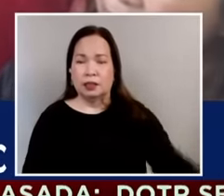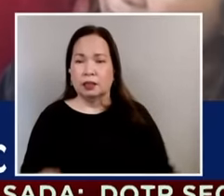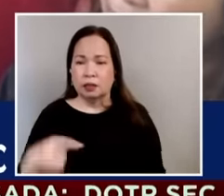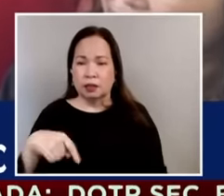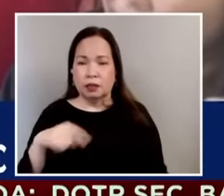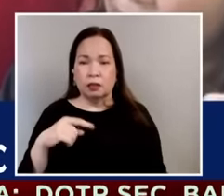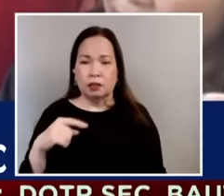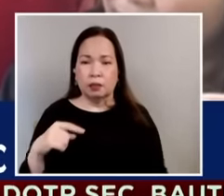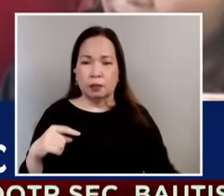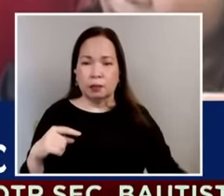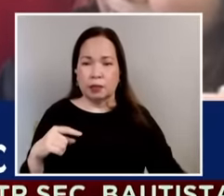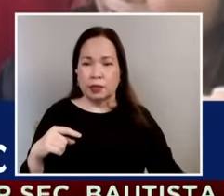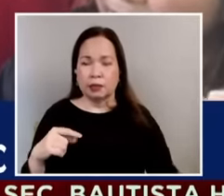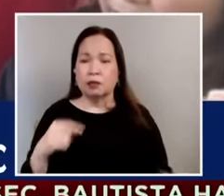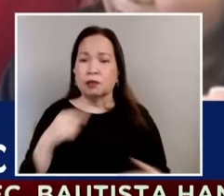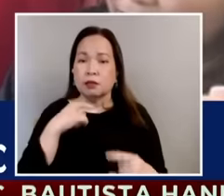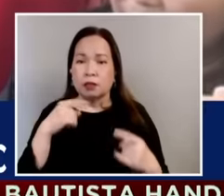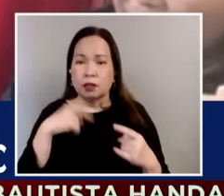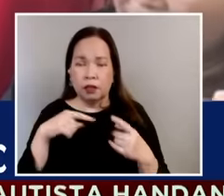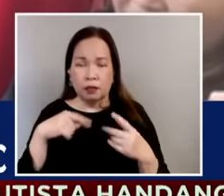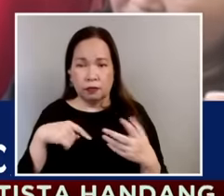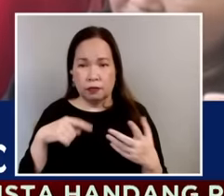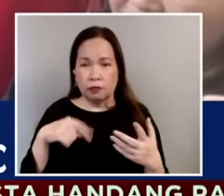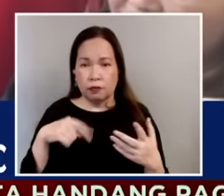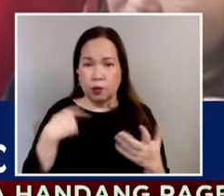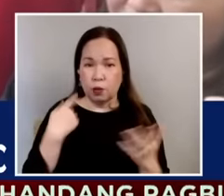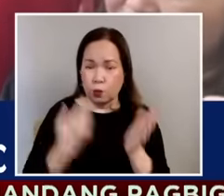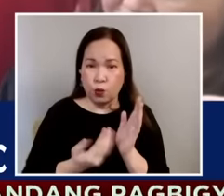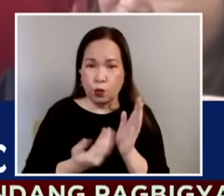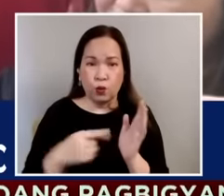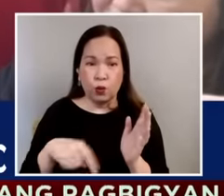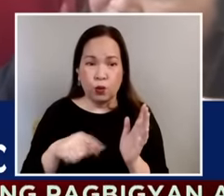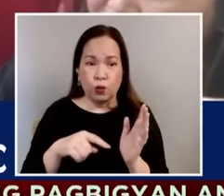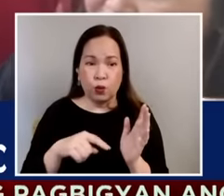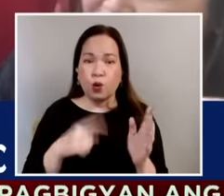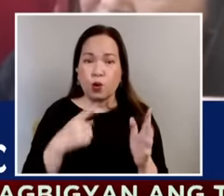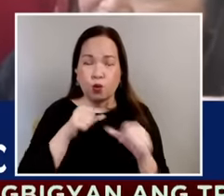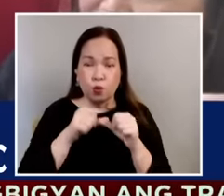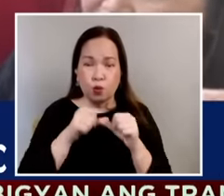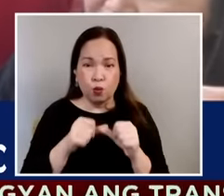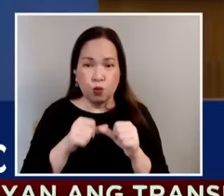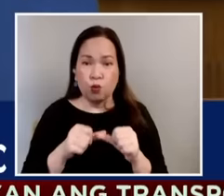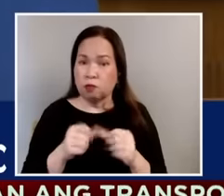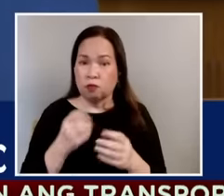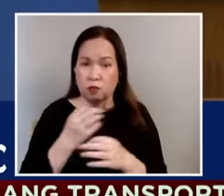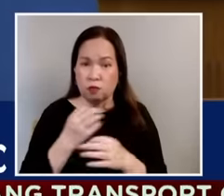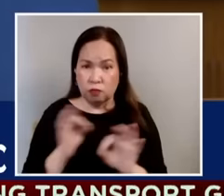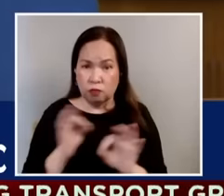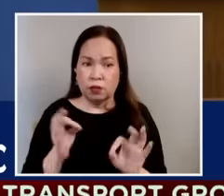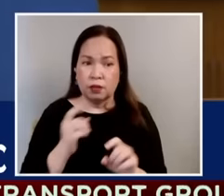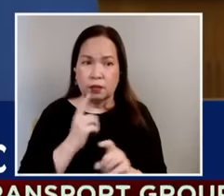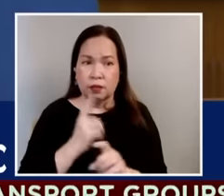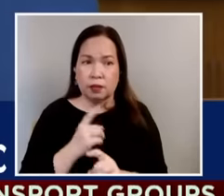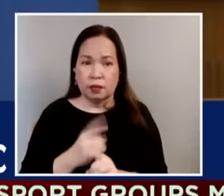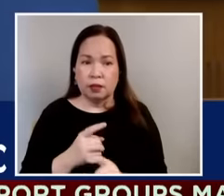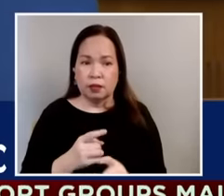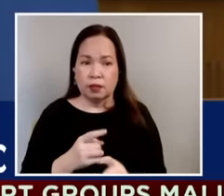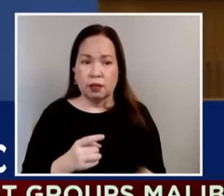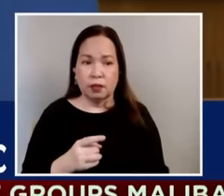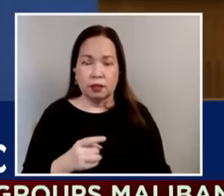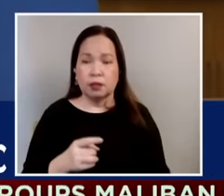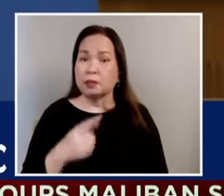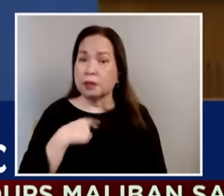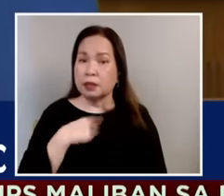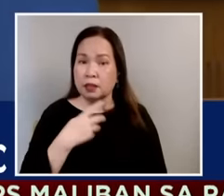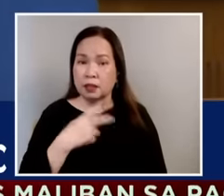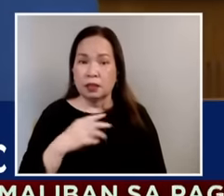mga korte natin na papatunayan naman na umaandar, malaya at matibay. Pero tingin ni Lagman, wala